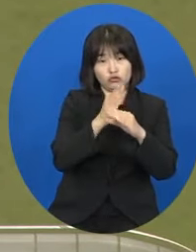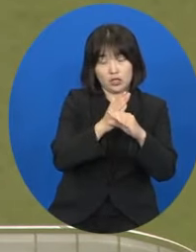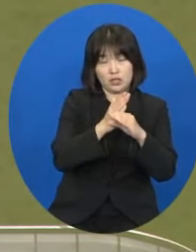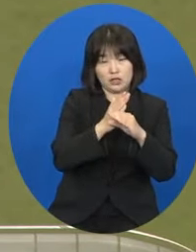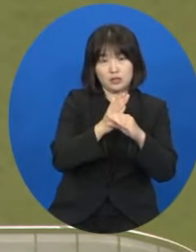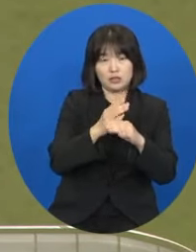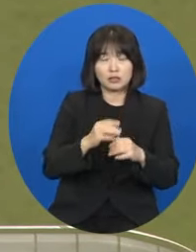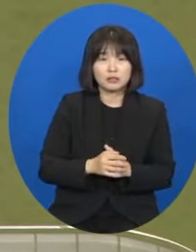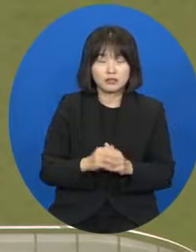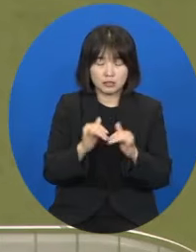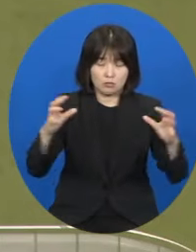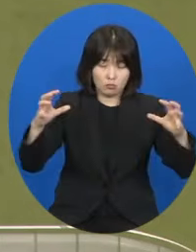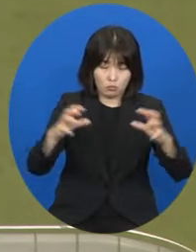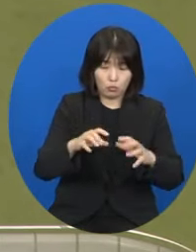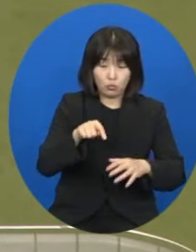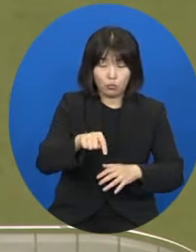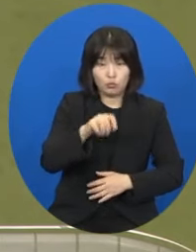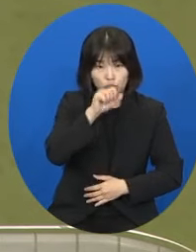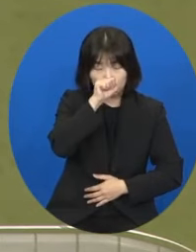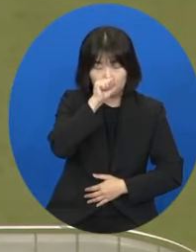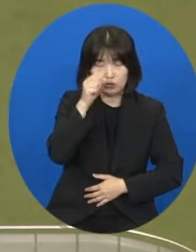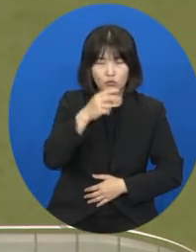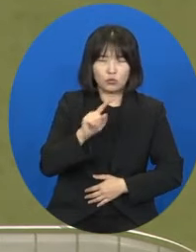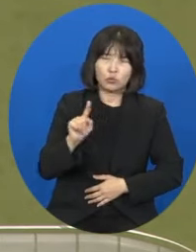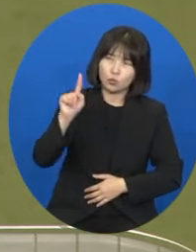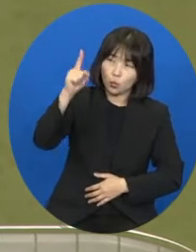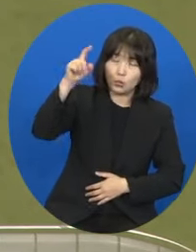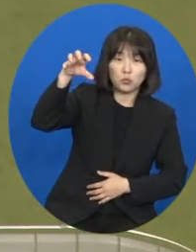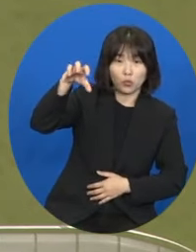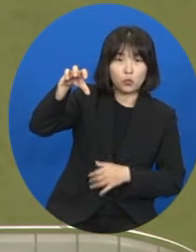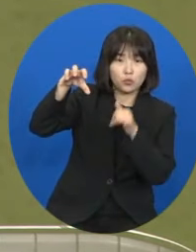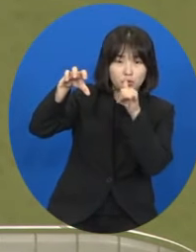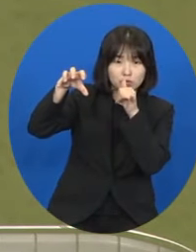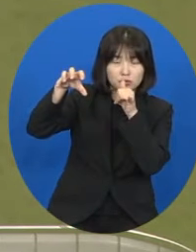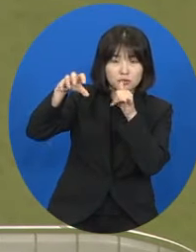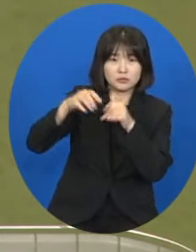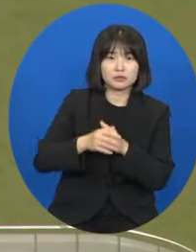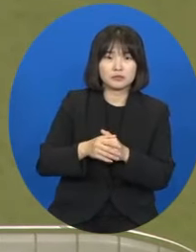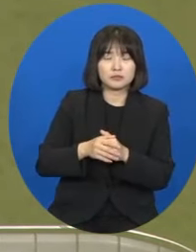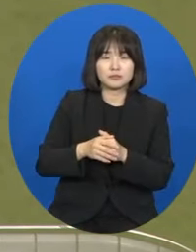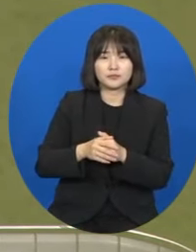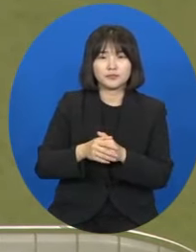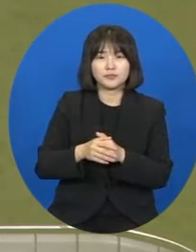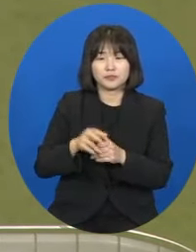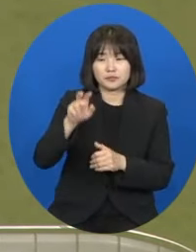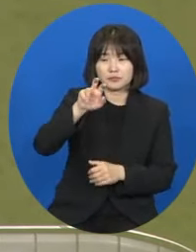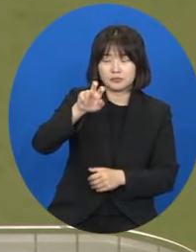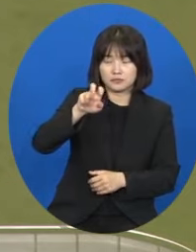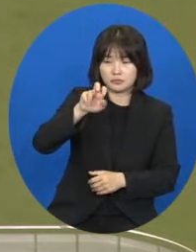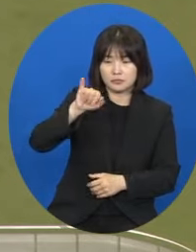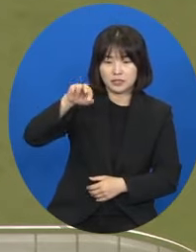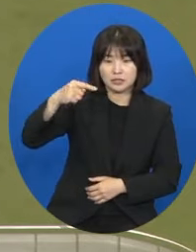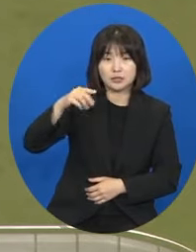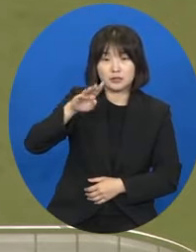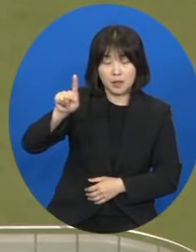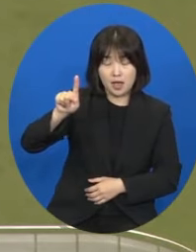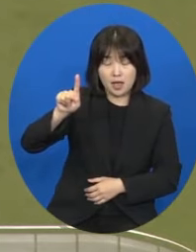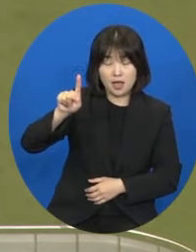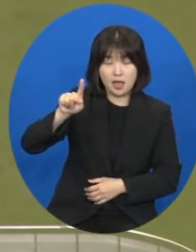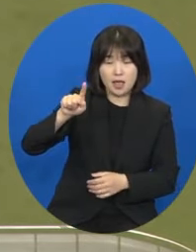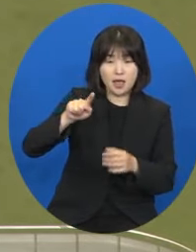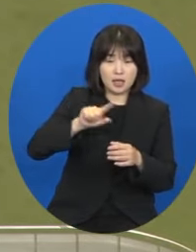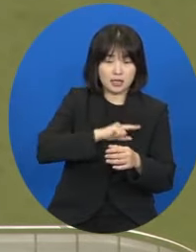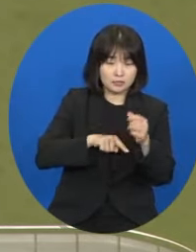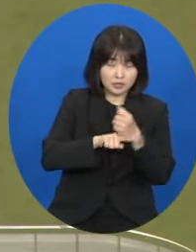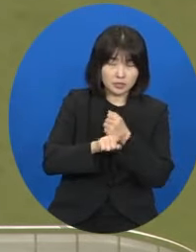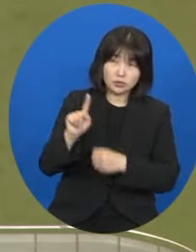좋죠. 그 다음에 그곳은 높은 지대에 있었어요. 미스바라고 하는 이름은 망대다라는 뜻입니다. 망대. 그래서 높은 곳에서 다